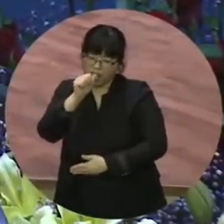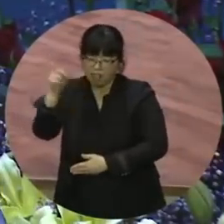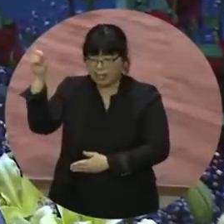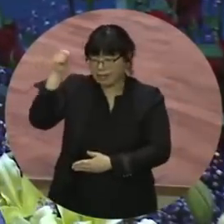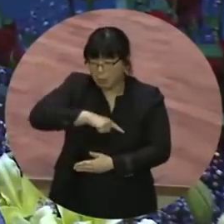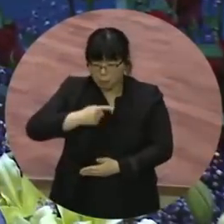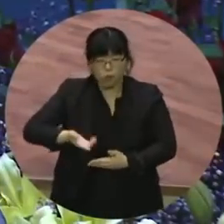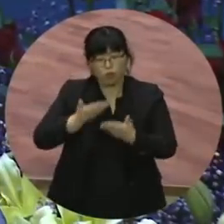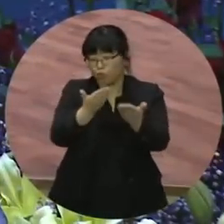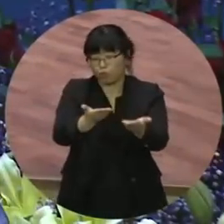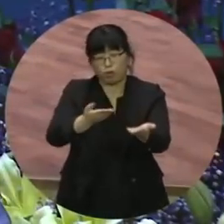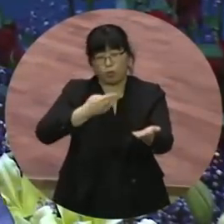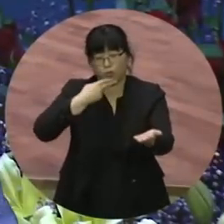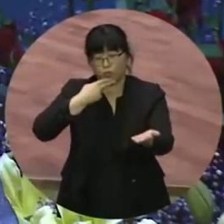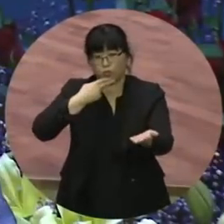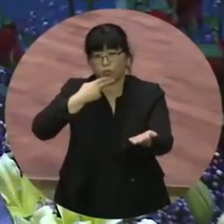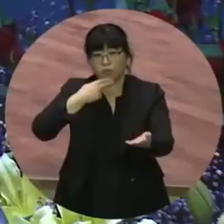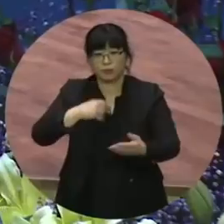부모가 자식에게 나쁜 걸 줍니까?